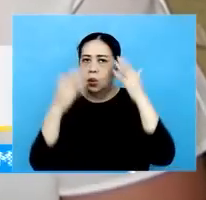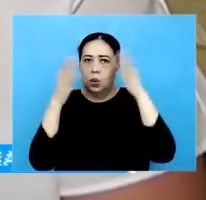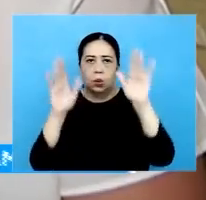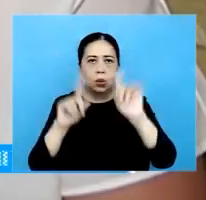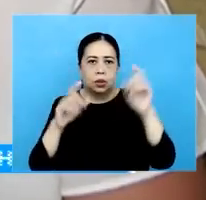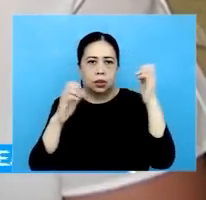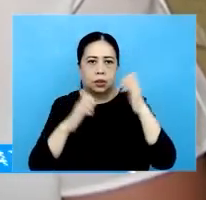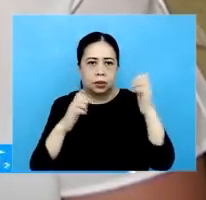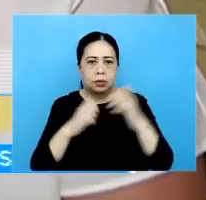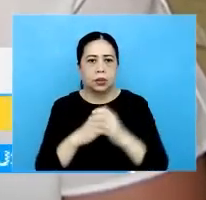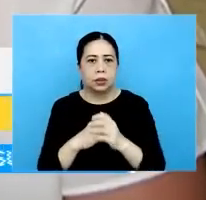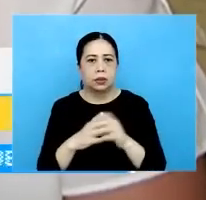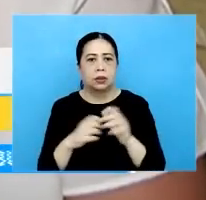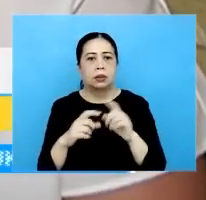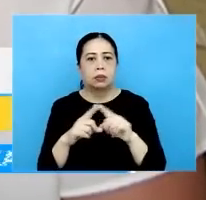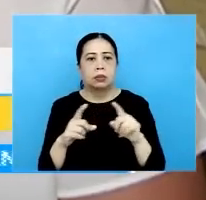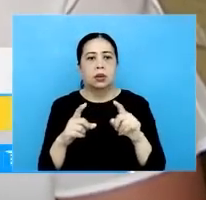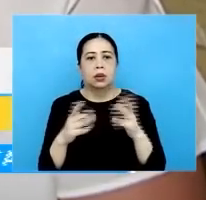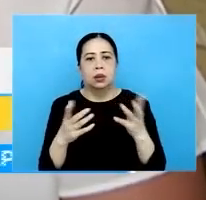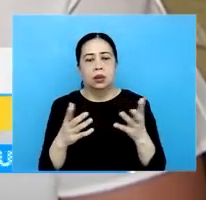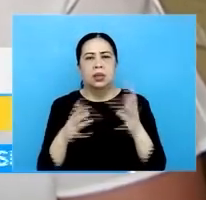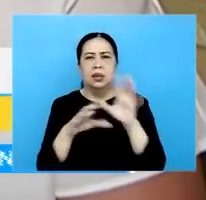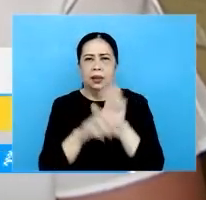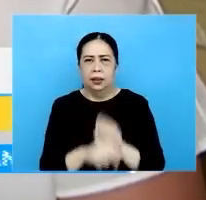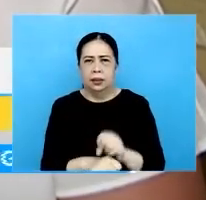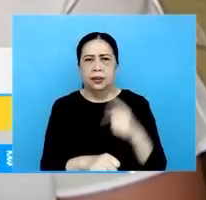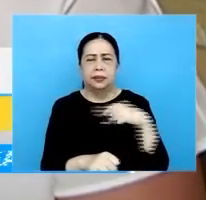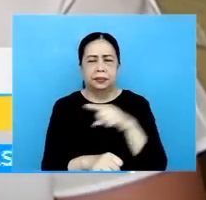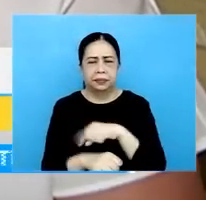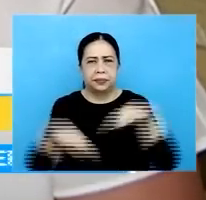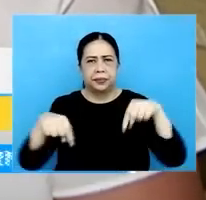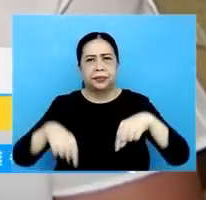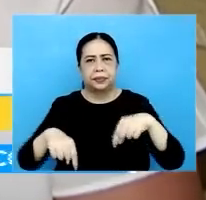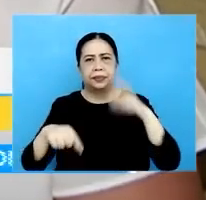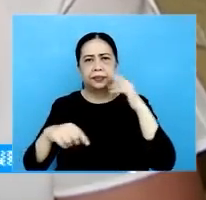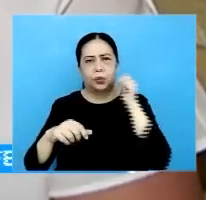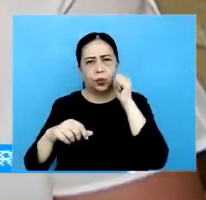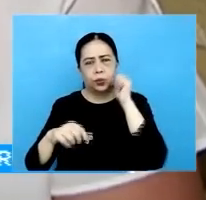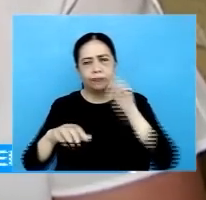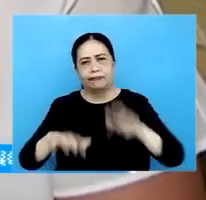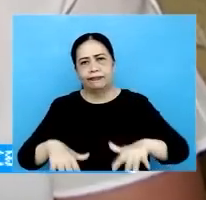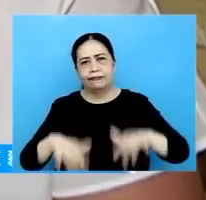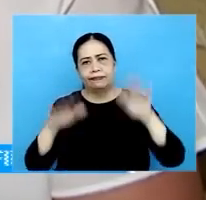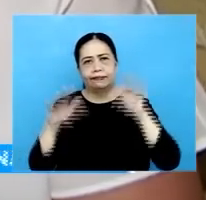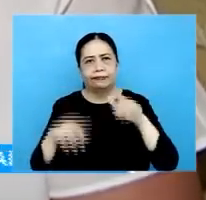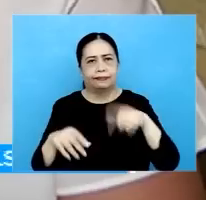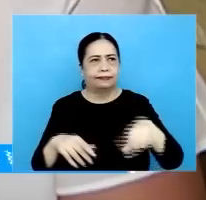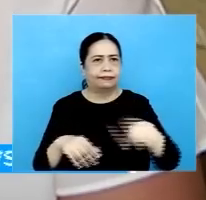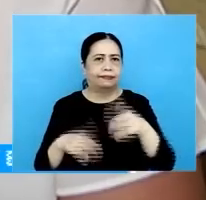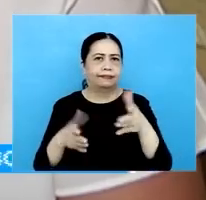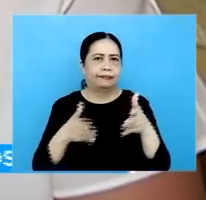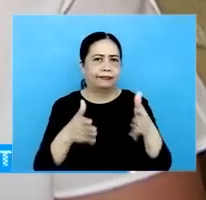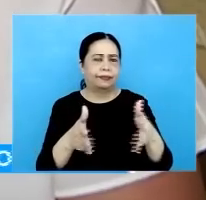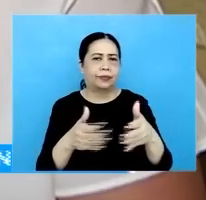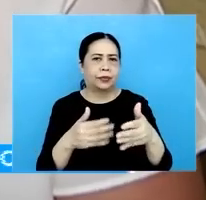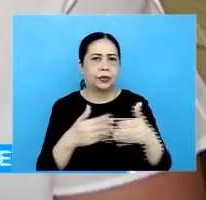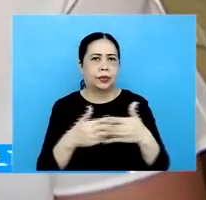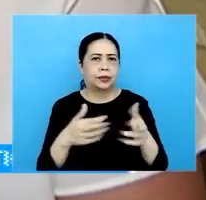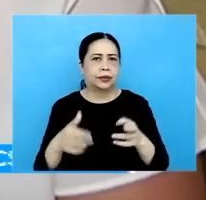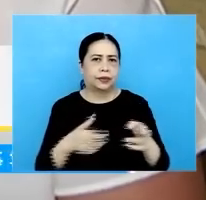diba? Pero kasi, although sanay na rin man kami dito kasi na tumataas yung tubig dyan sa may gilid ng ilog.